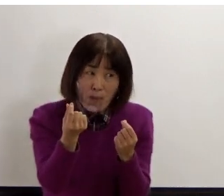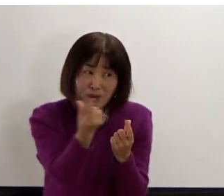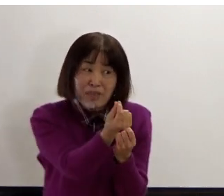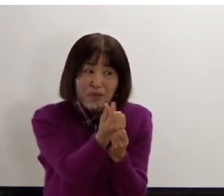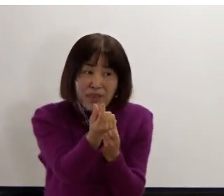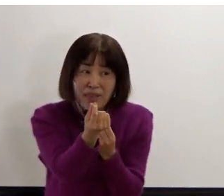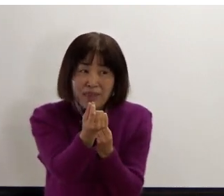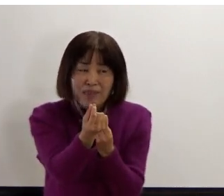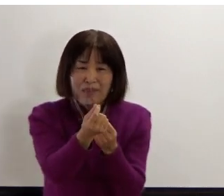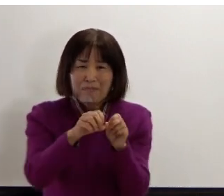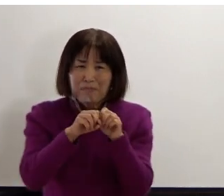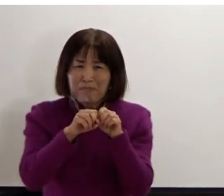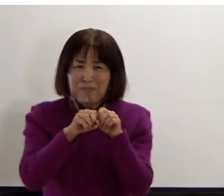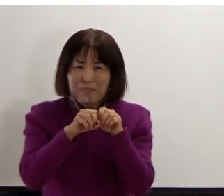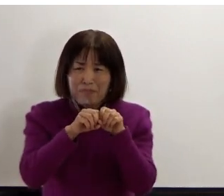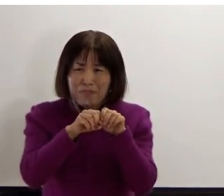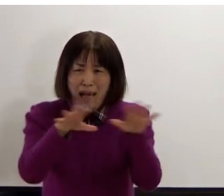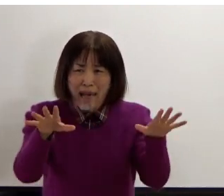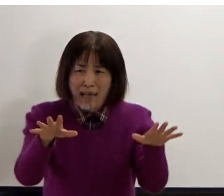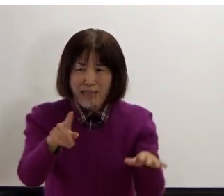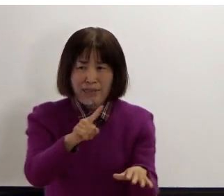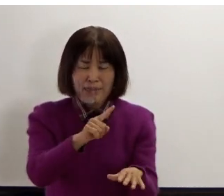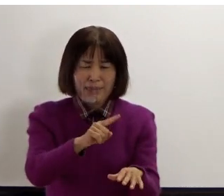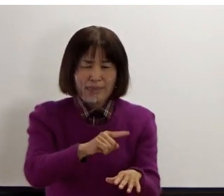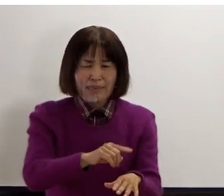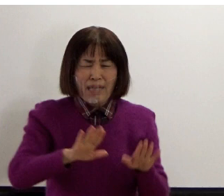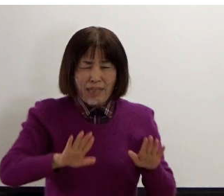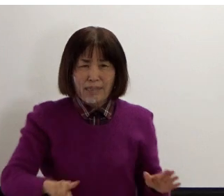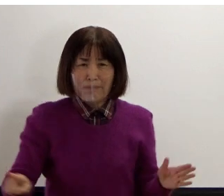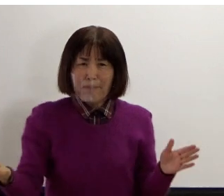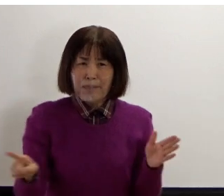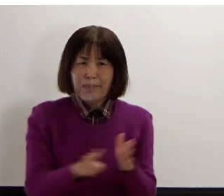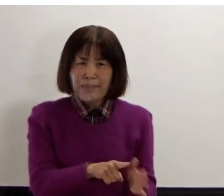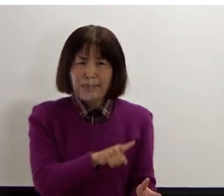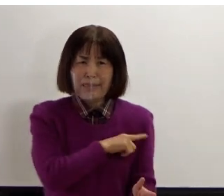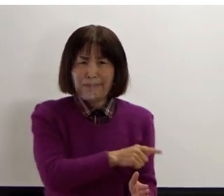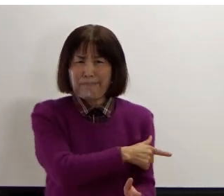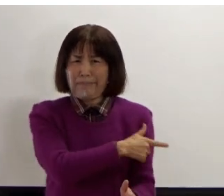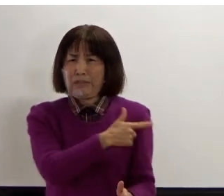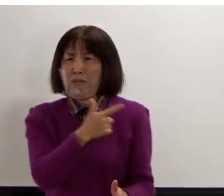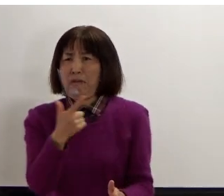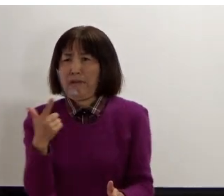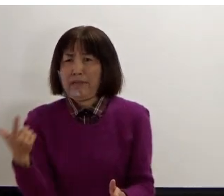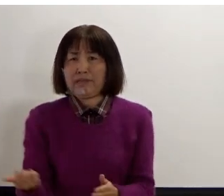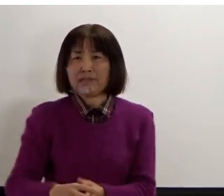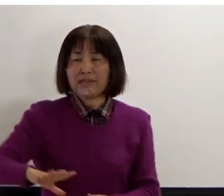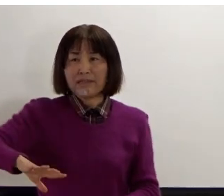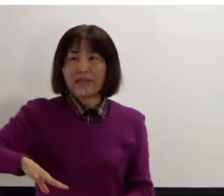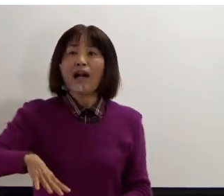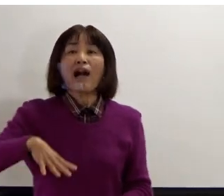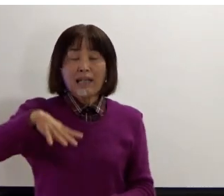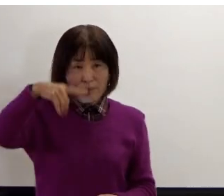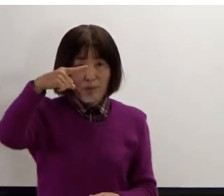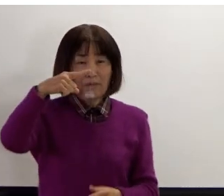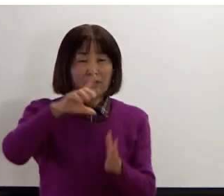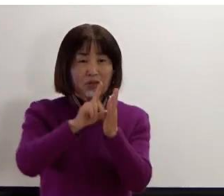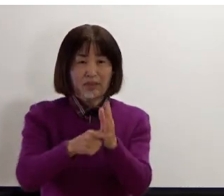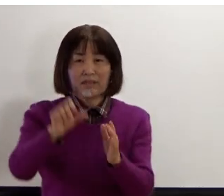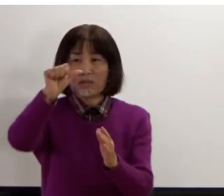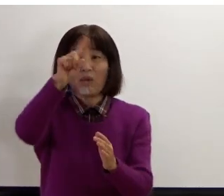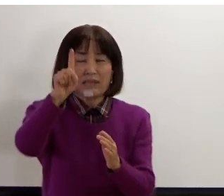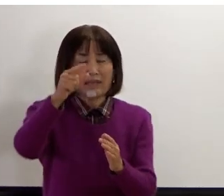感染状況はね、今までで一番ひどい状況で、一番最初の時に街道を閉め